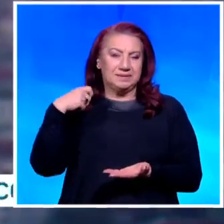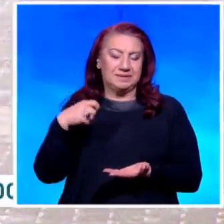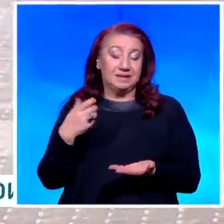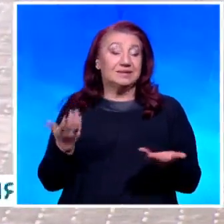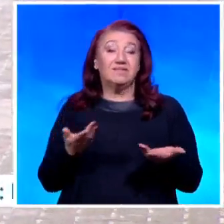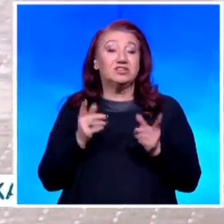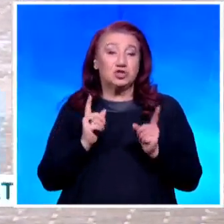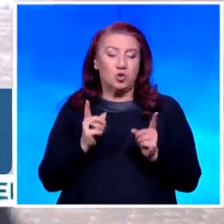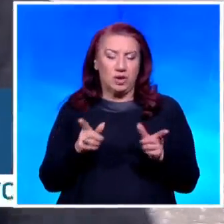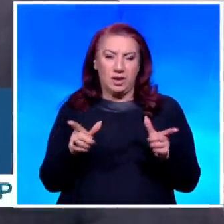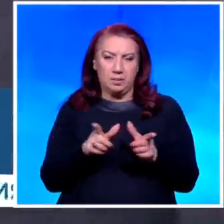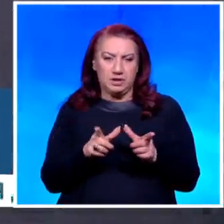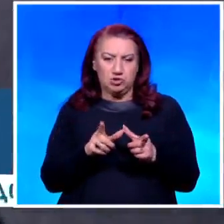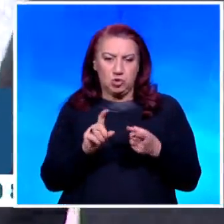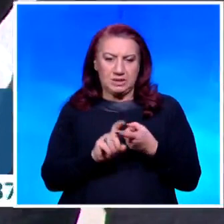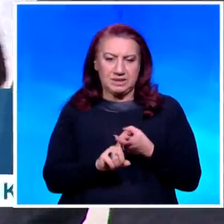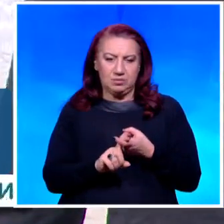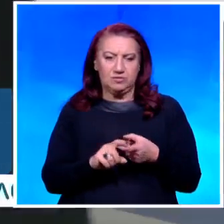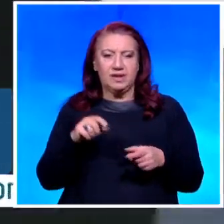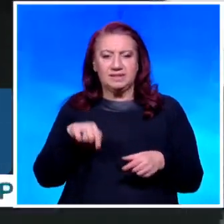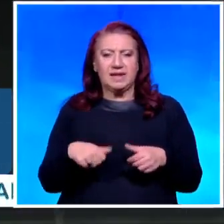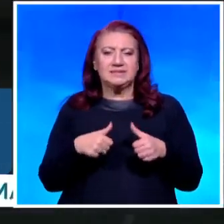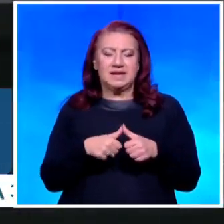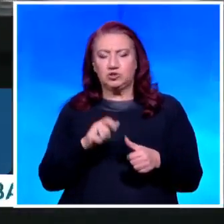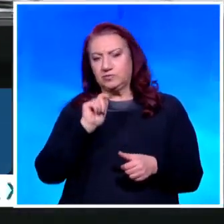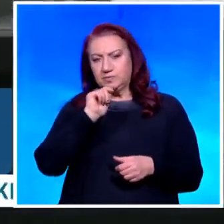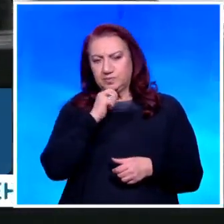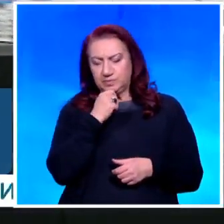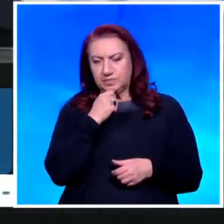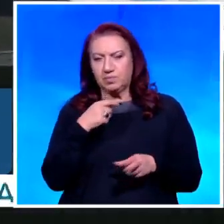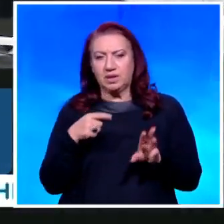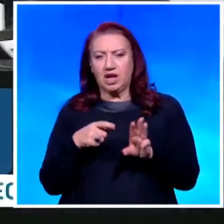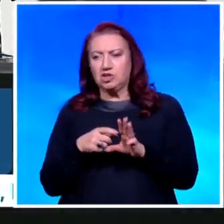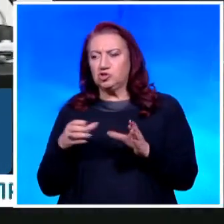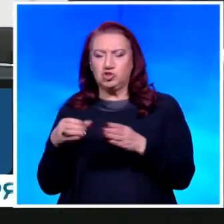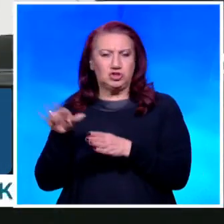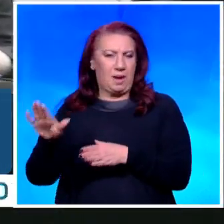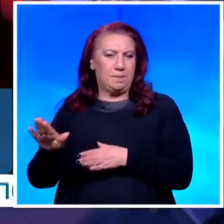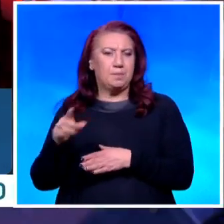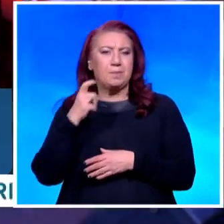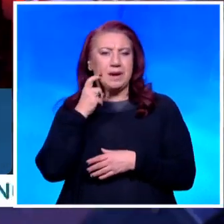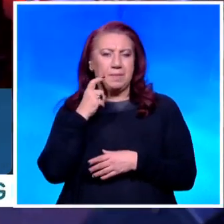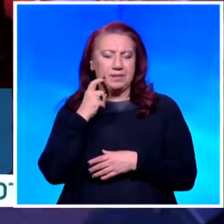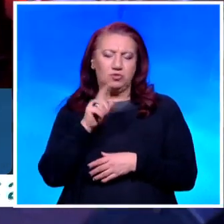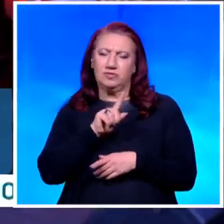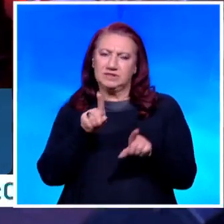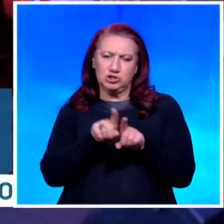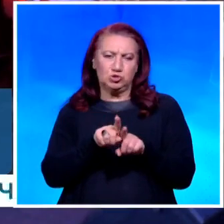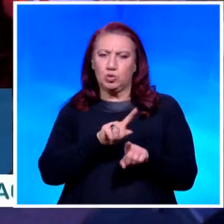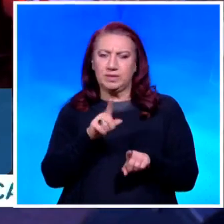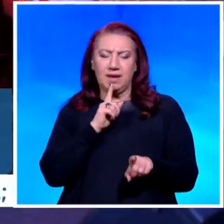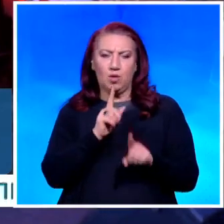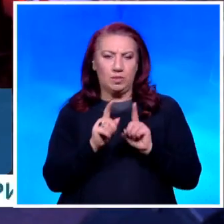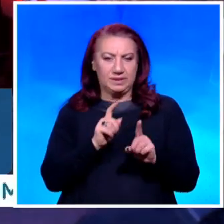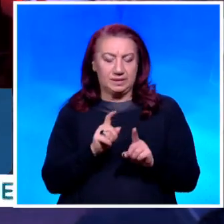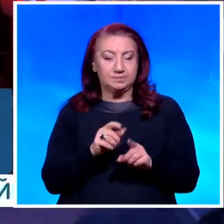вече. Днес Лечков не коментира темата, а от щаба на Бербатов също се въздържаха от коментар. Освен в БФС,